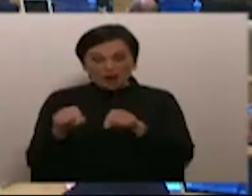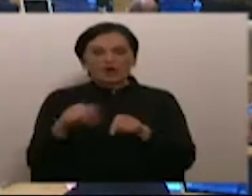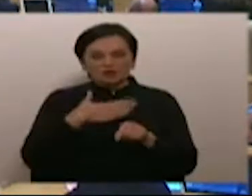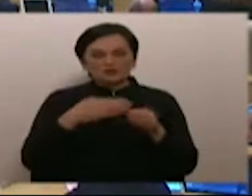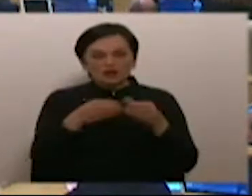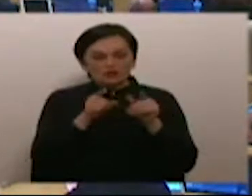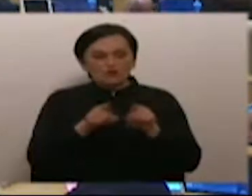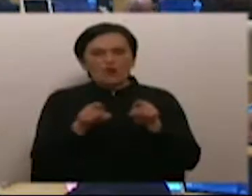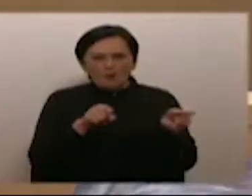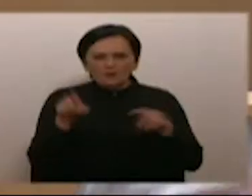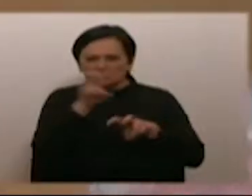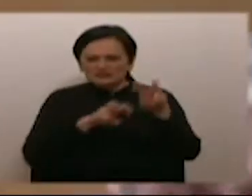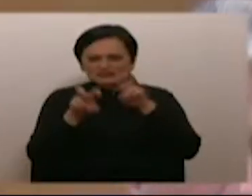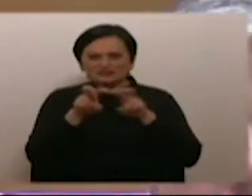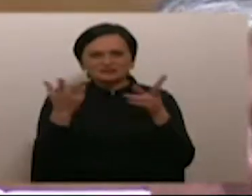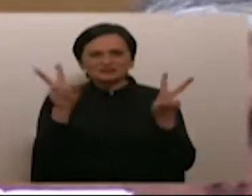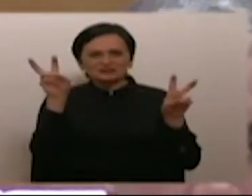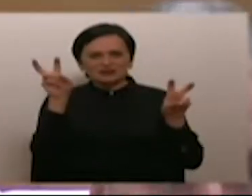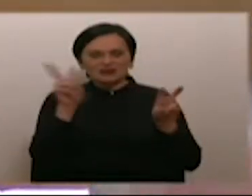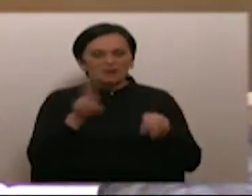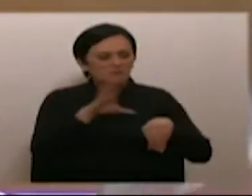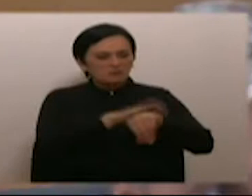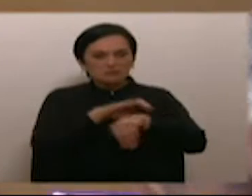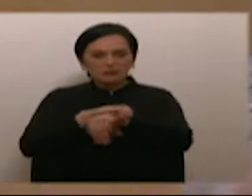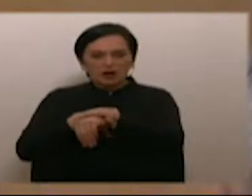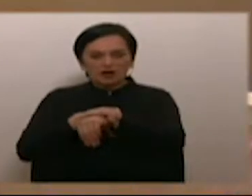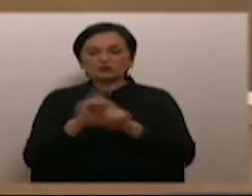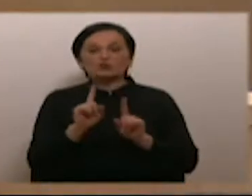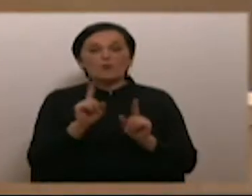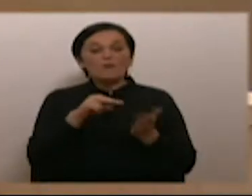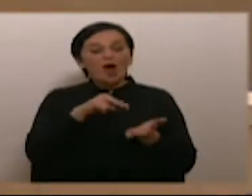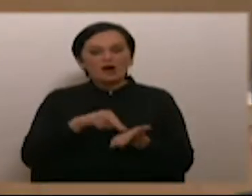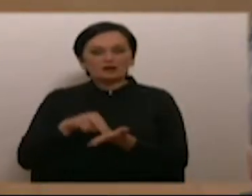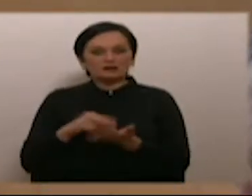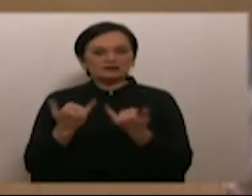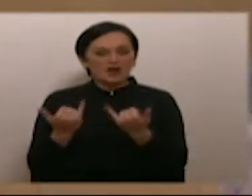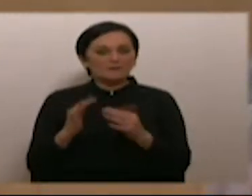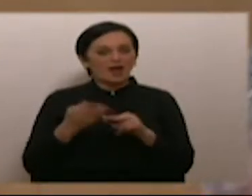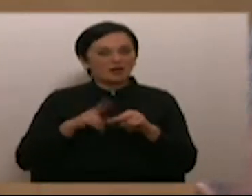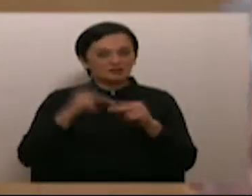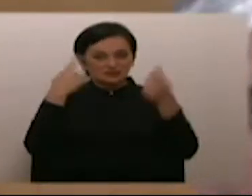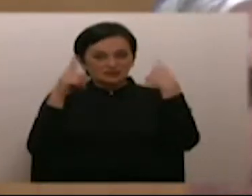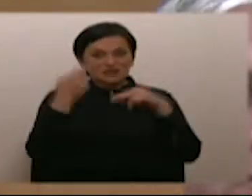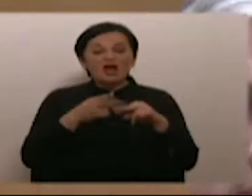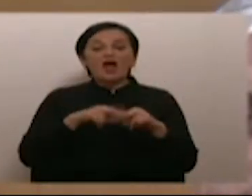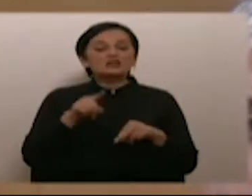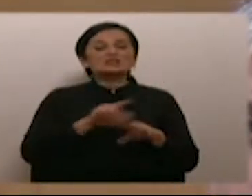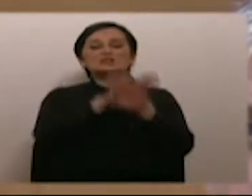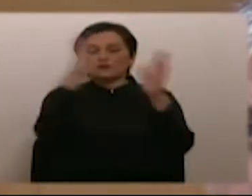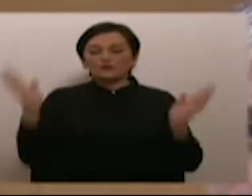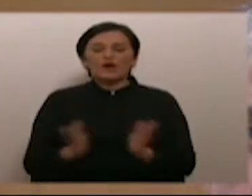რომ მოეძებნათ გარკვეული ბრჭყალებში არგუმენტები იმისათვის, რომ არ დაეფასებინათ ეს ინიციატივა. ეს ყველაფერი მეტყველებს იმაზე, რომ